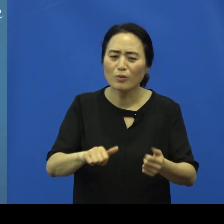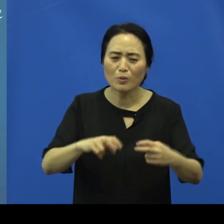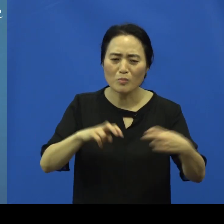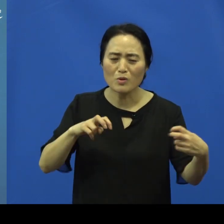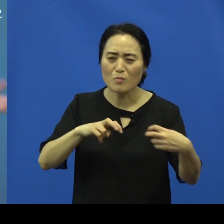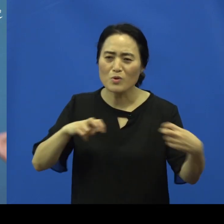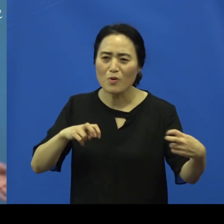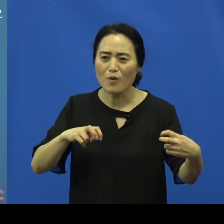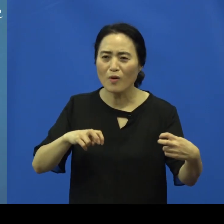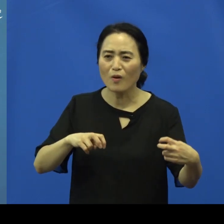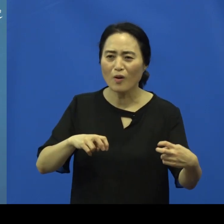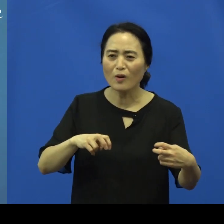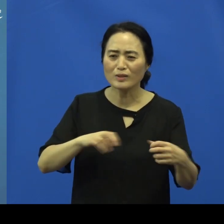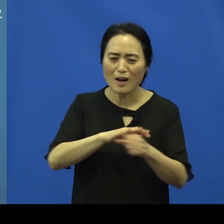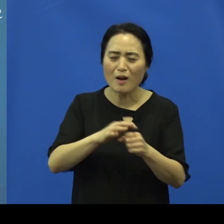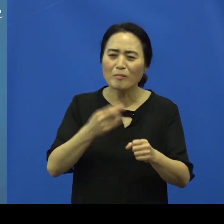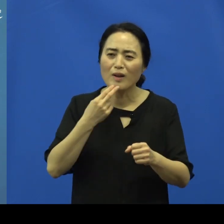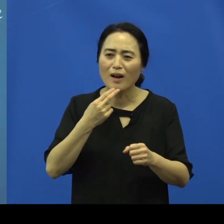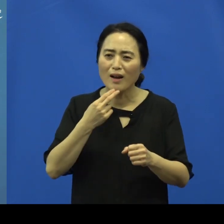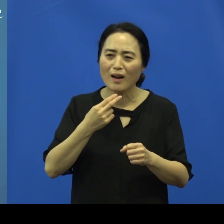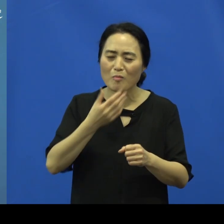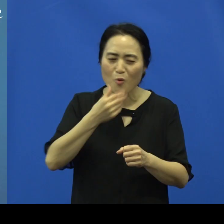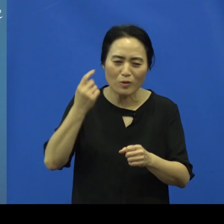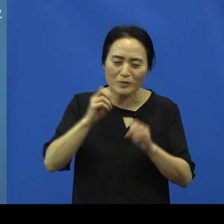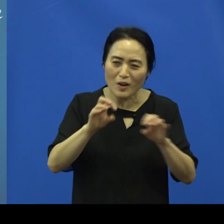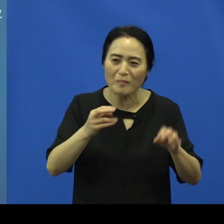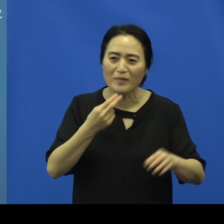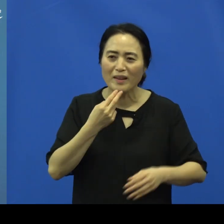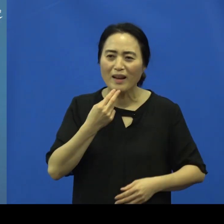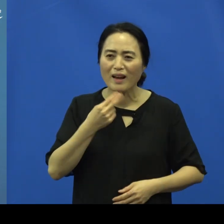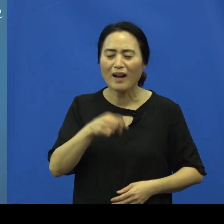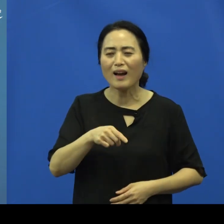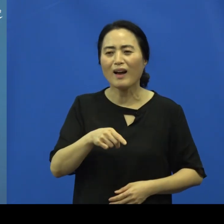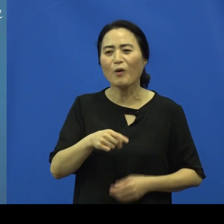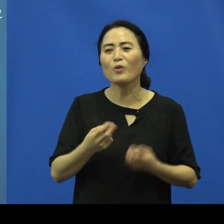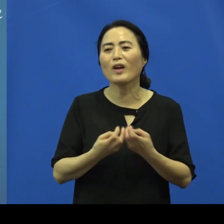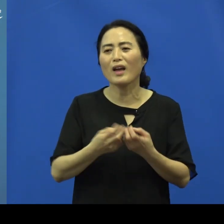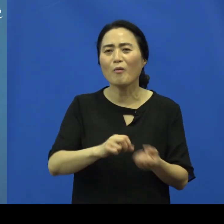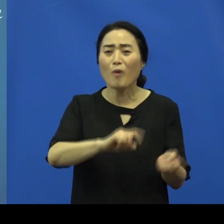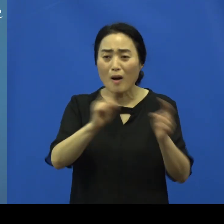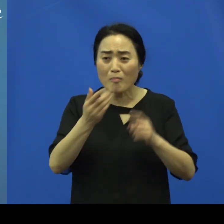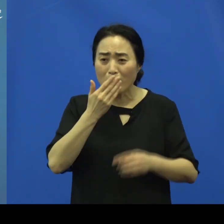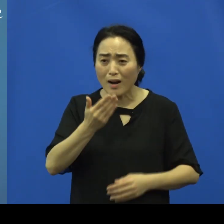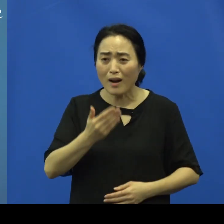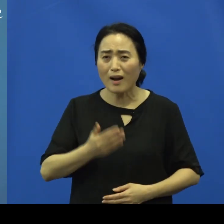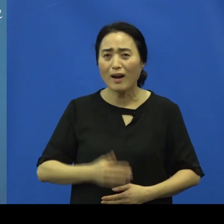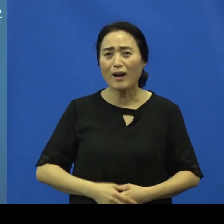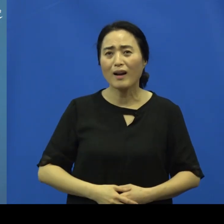오늘 우리 조국교회를 바라보면서도 마찬가지. 조국교회가 다시 살아날 수 있을까?